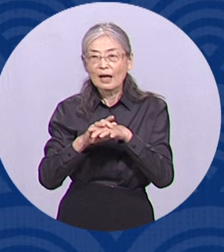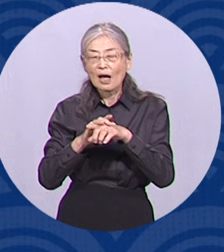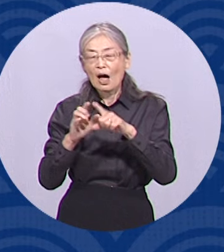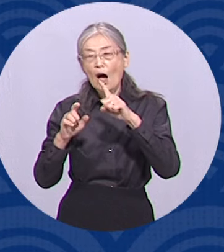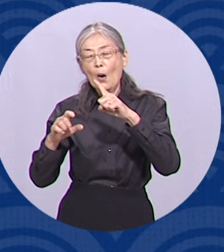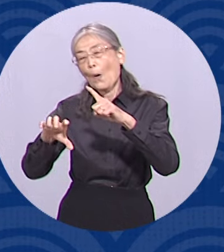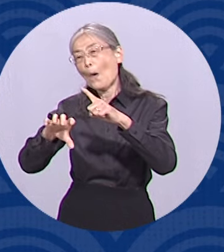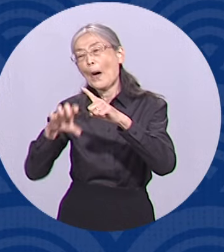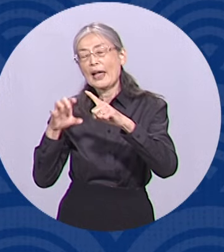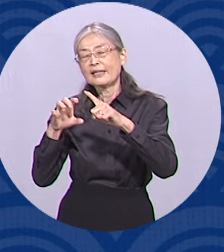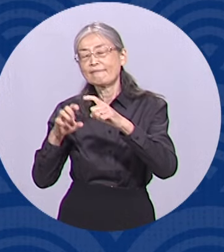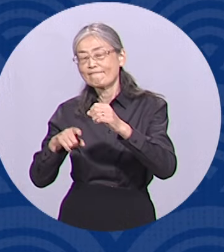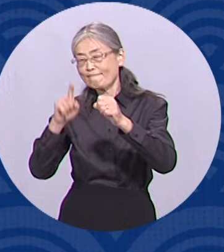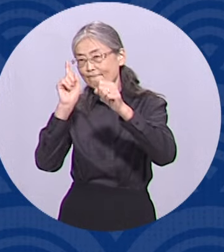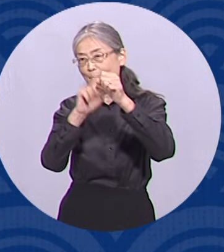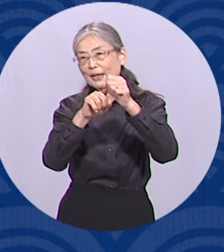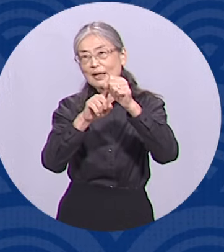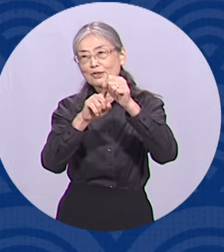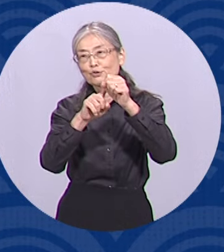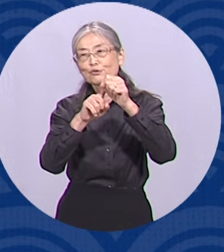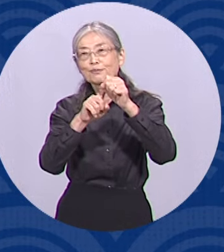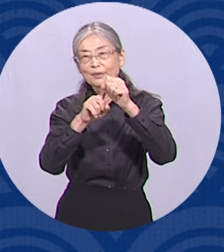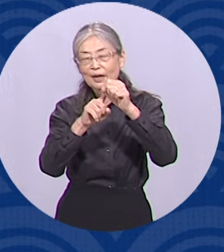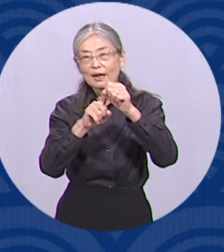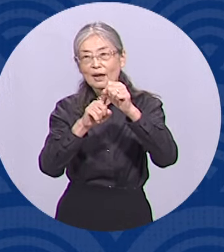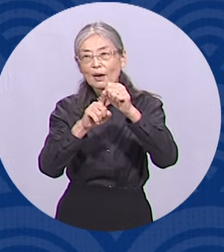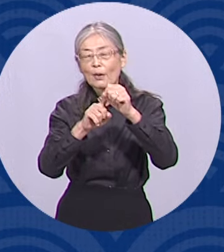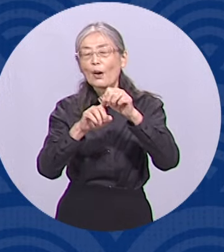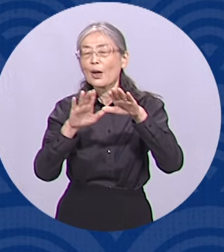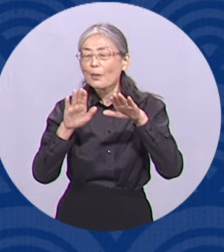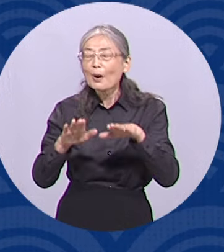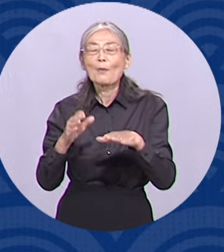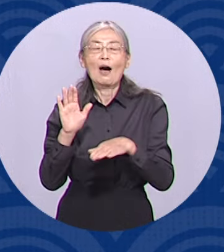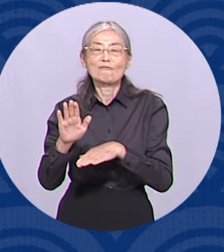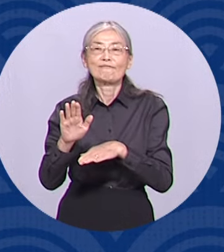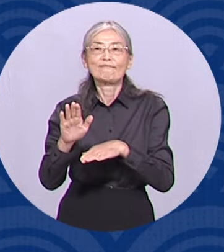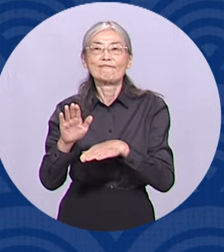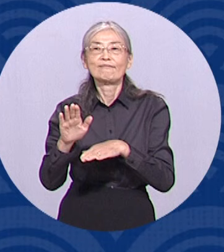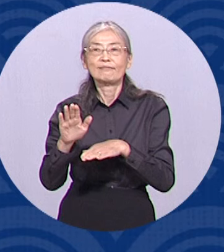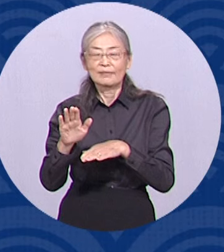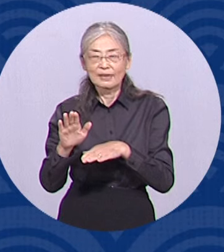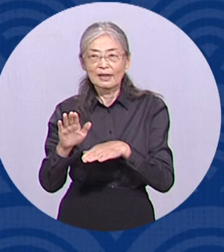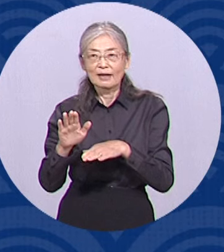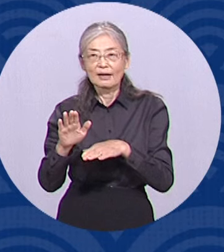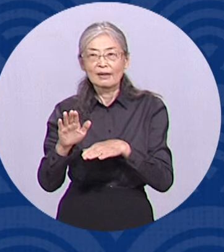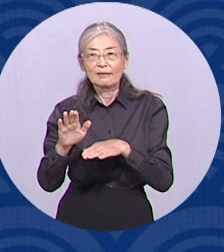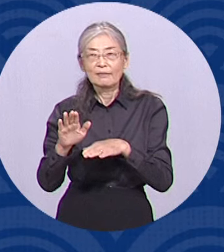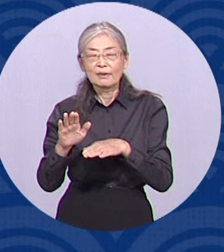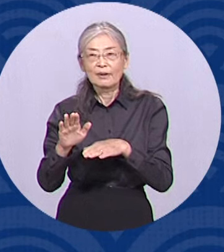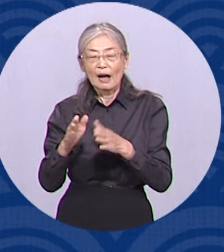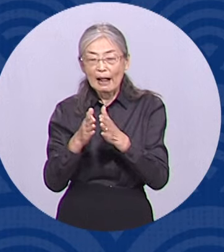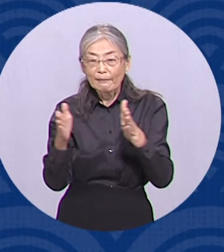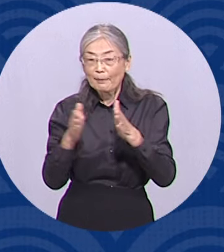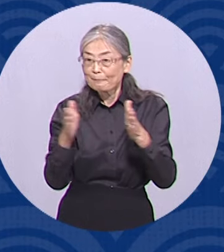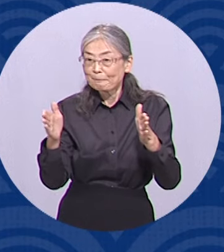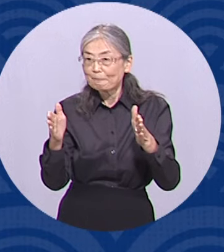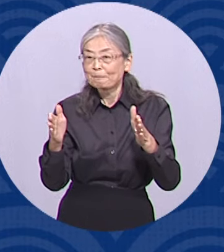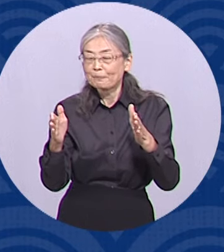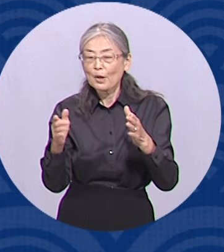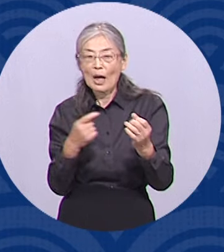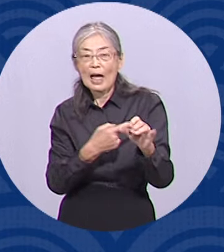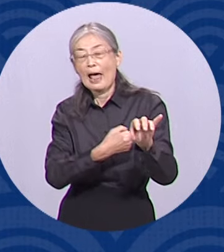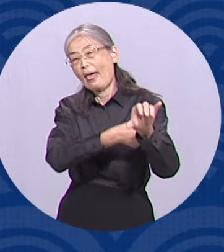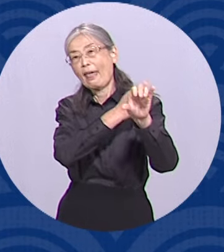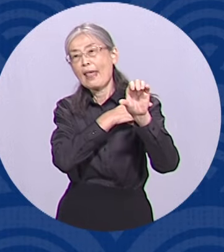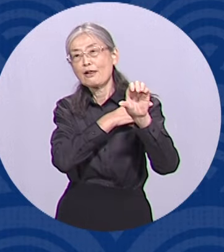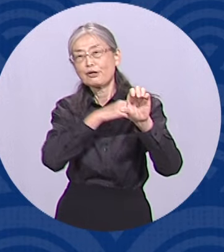求への高い志、これが強く引き継がれておりまして、またフロンティア精神につきましては、エネルギーの